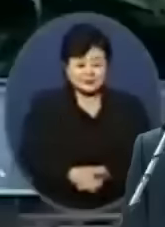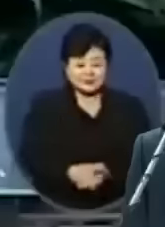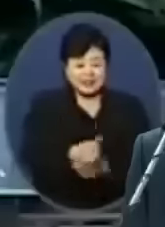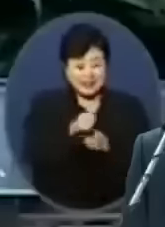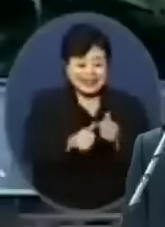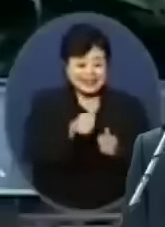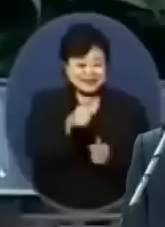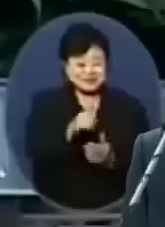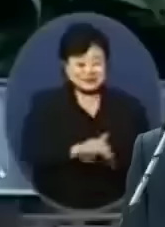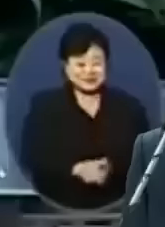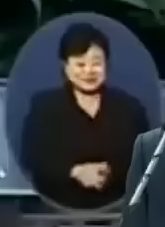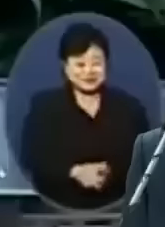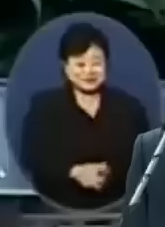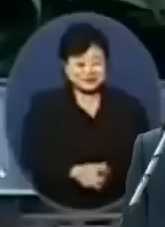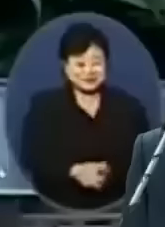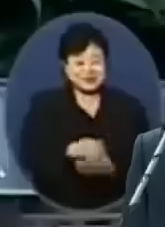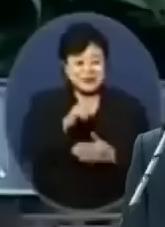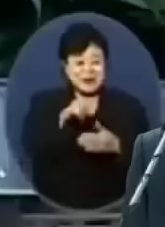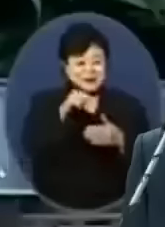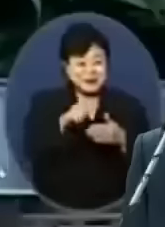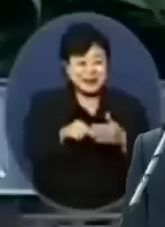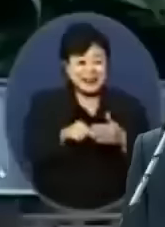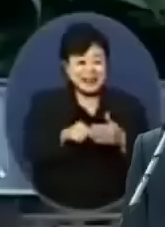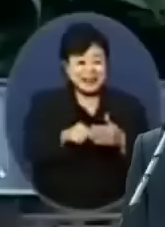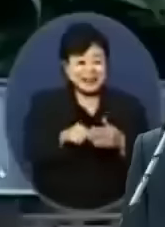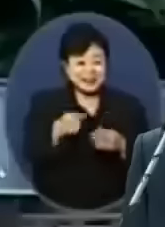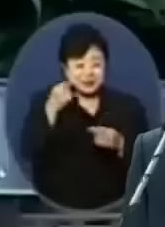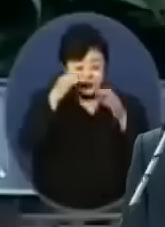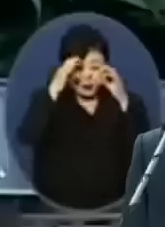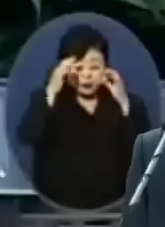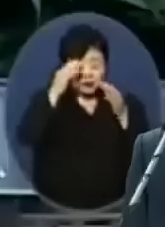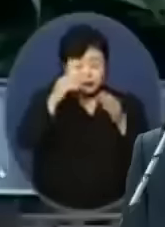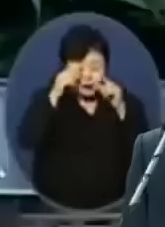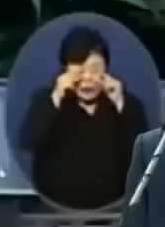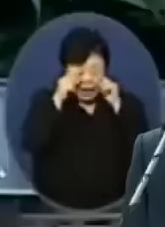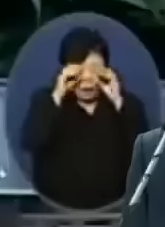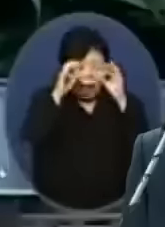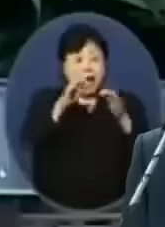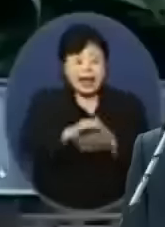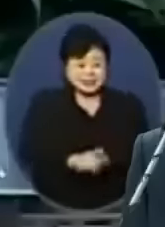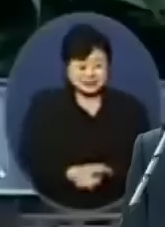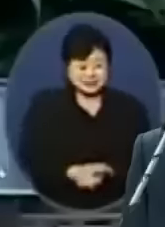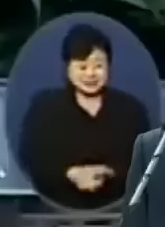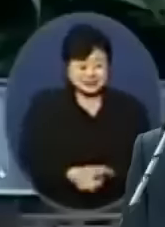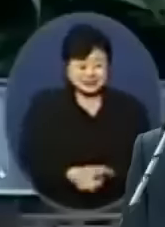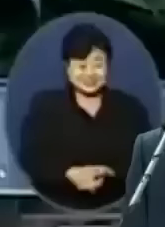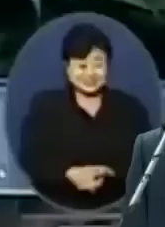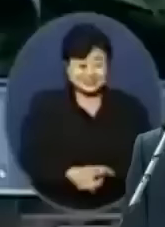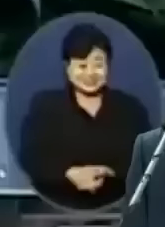그러니까 하나님이 저희 마음속에 눈 뜨고 보지 말고 눈 감고 보라.